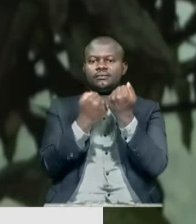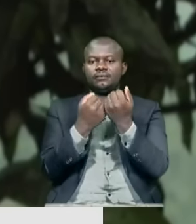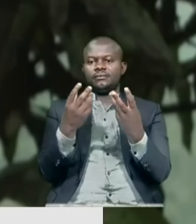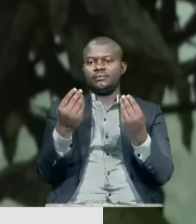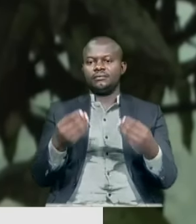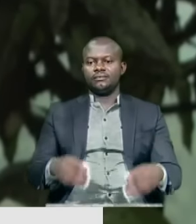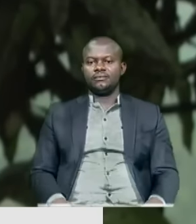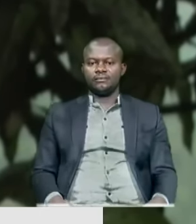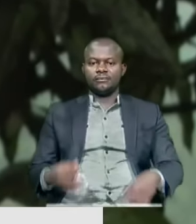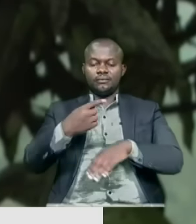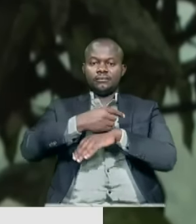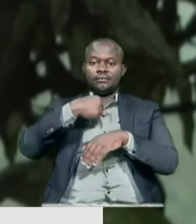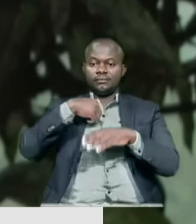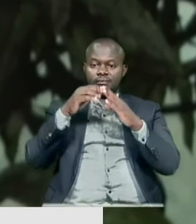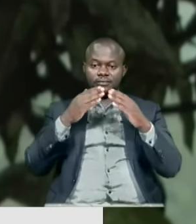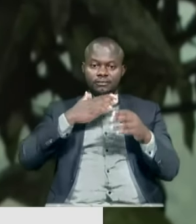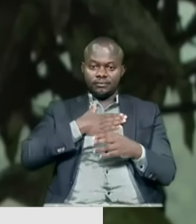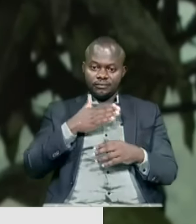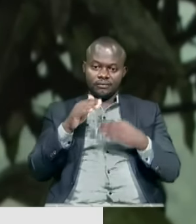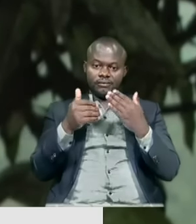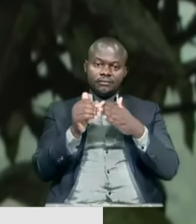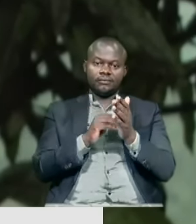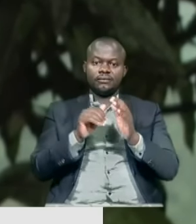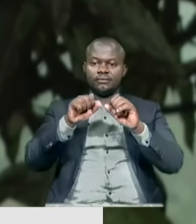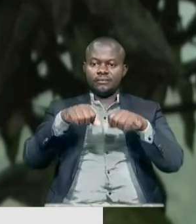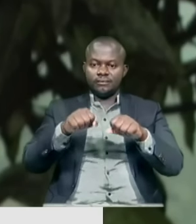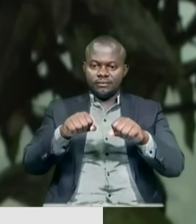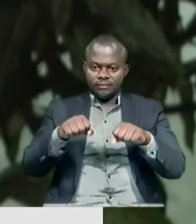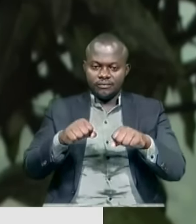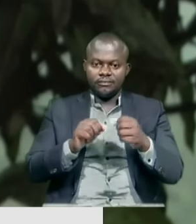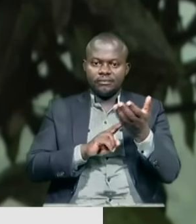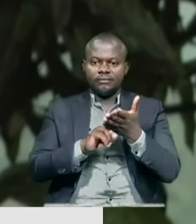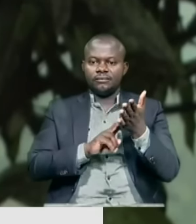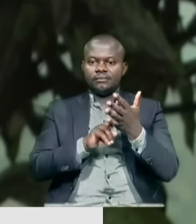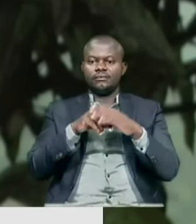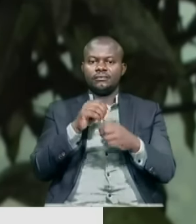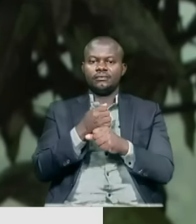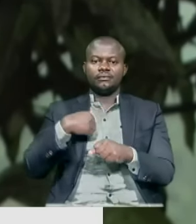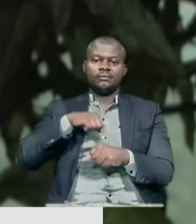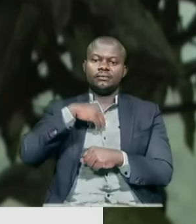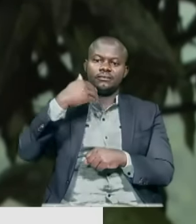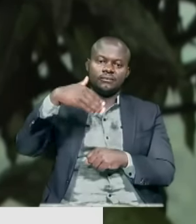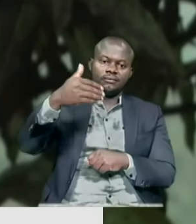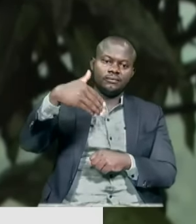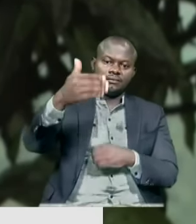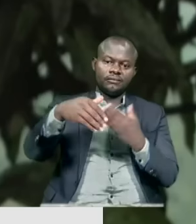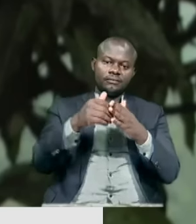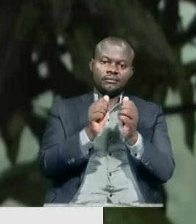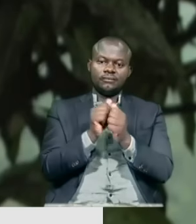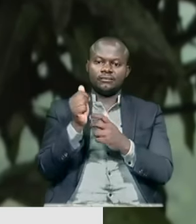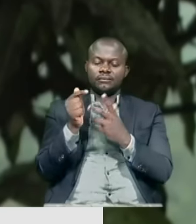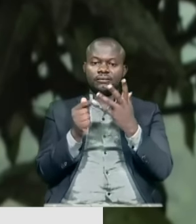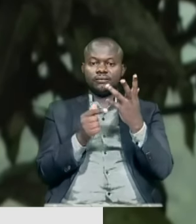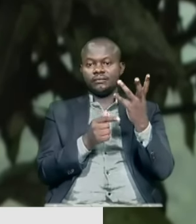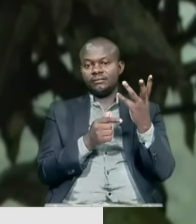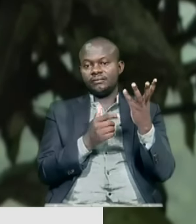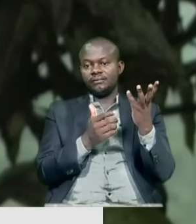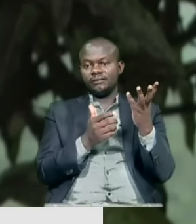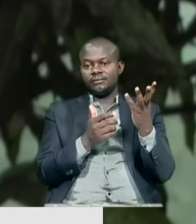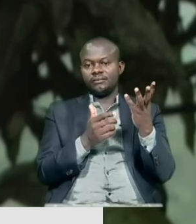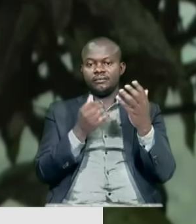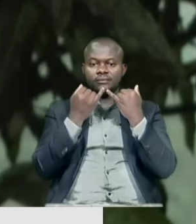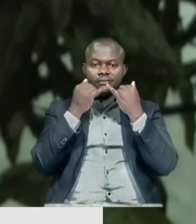munsi mfite inzu yanjye ntahamo ndetse mfite na moto nkoresha mu kazi kanjye ka buri munsi icyo